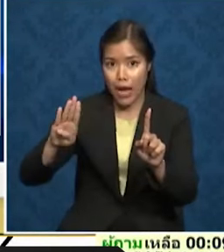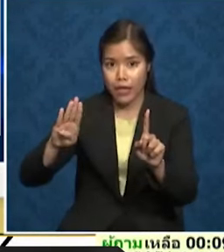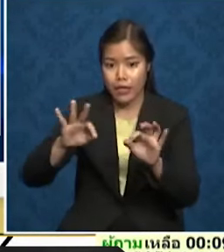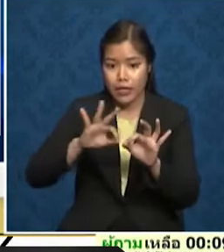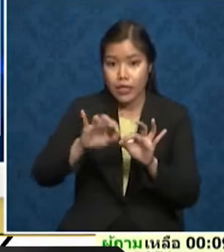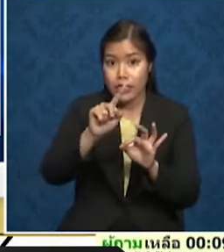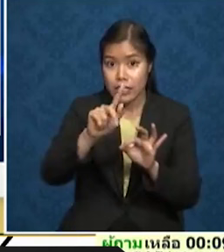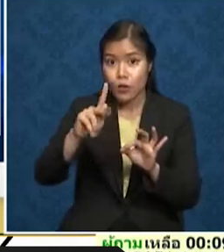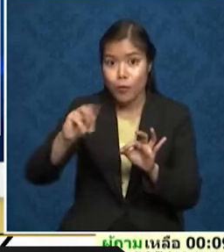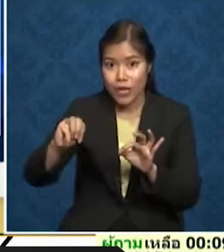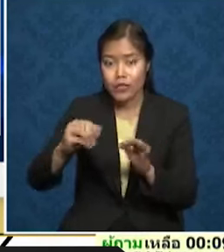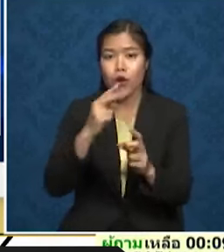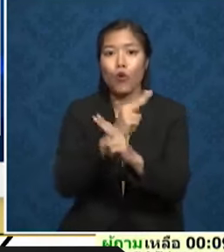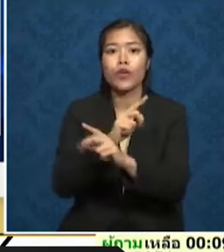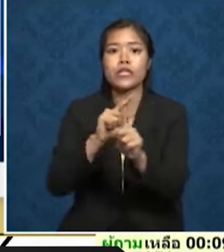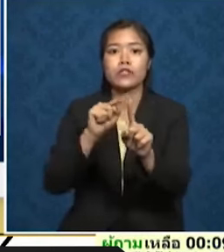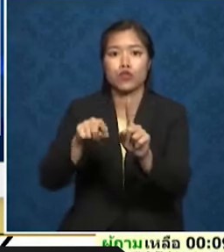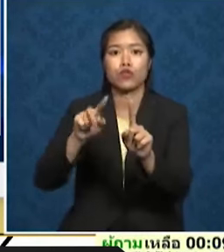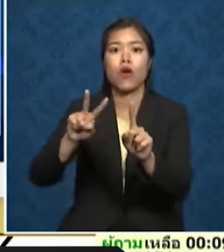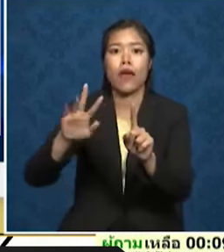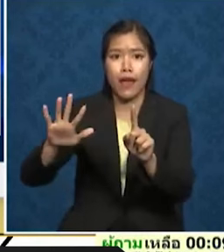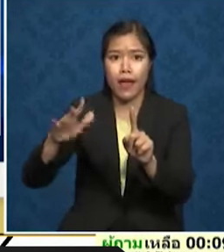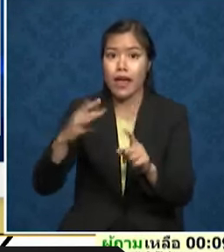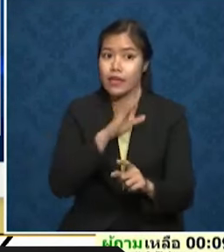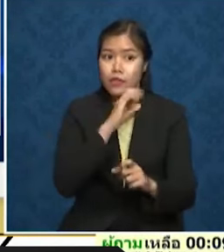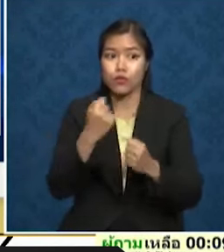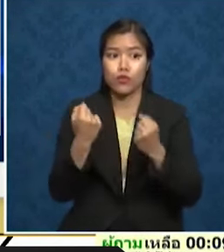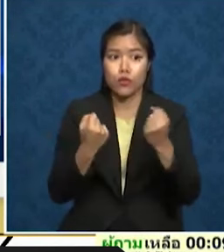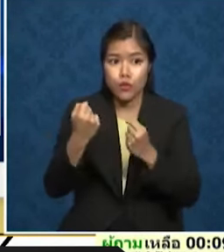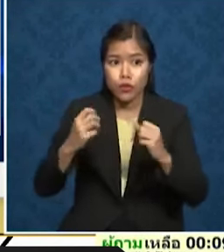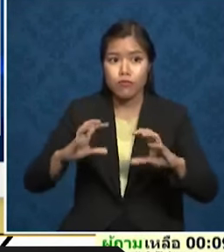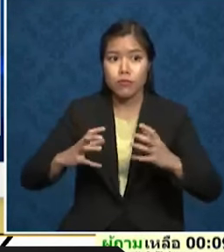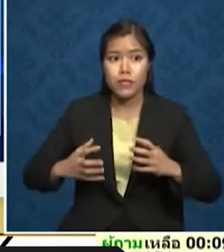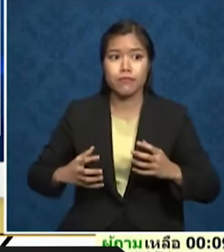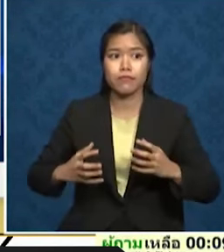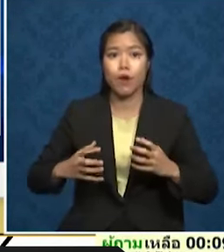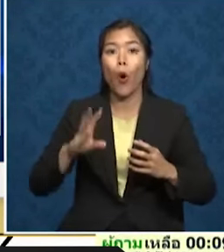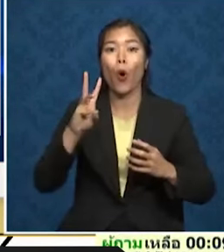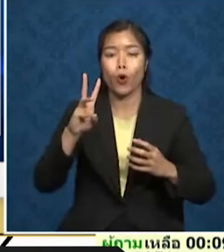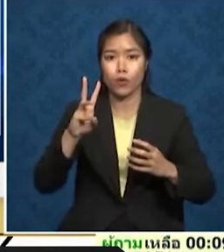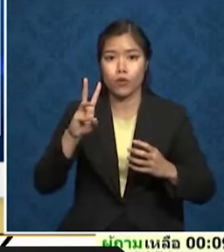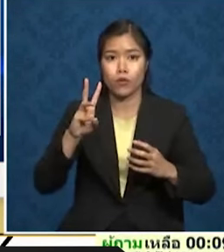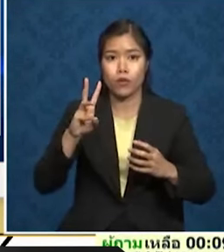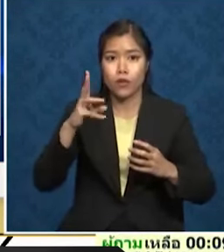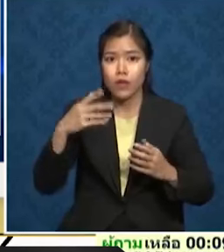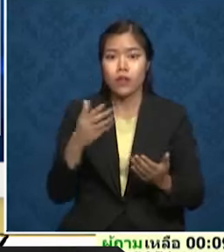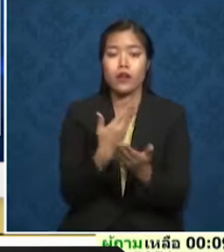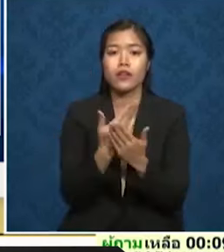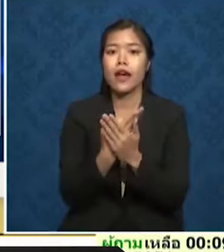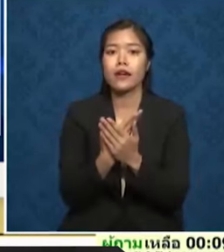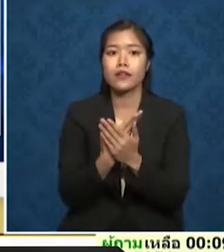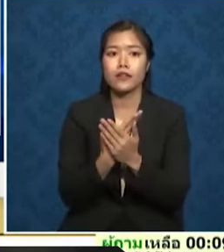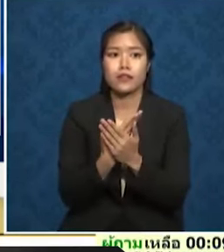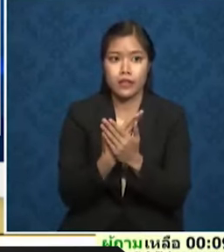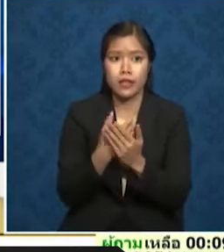ค่ะส่วนรถยนต์6ล้อนะคะก็จะเก็บค่าธรรมเนียมแรกเข้า16บาทและคิดค่าธรรมเนียมตามระยะทางที่ใช้จ